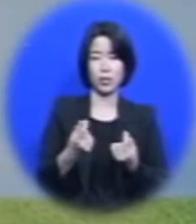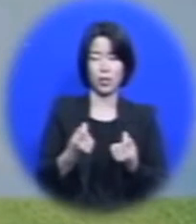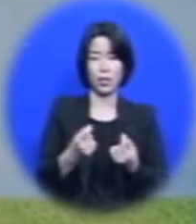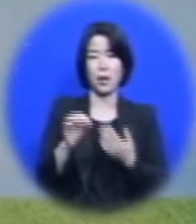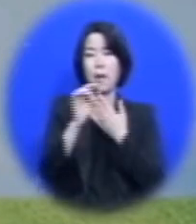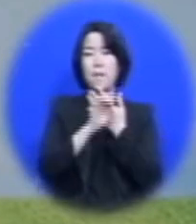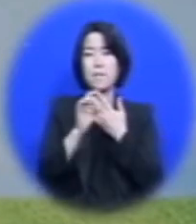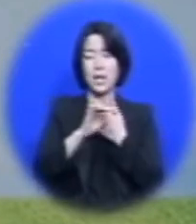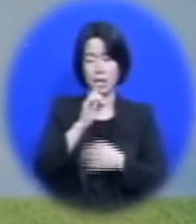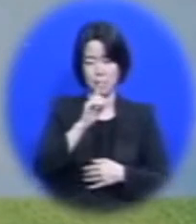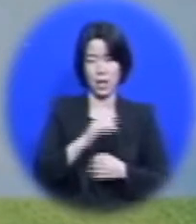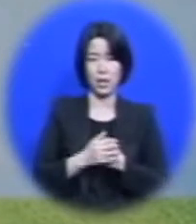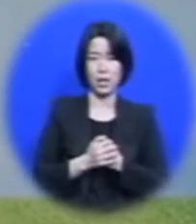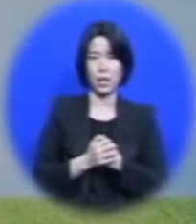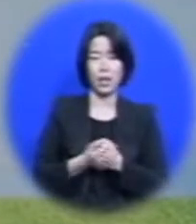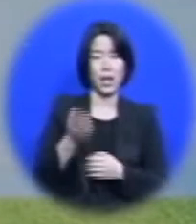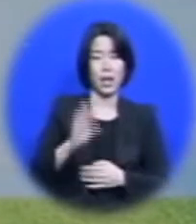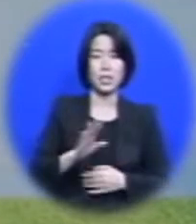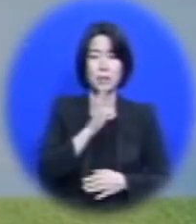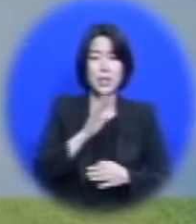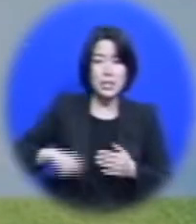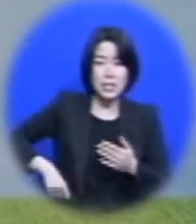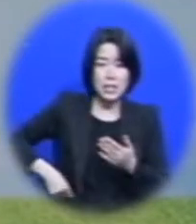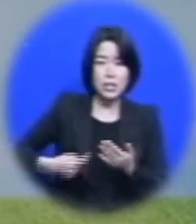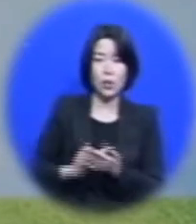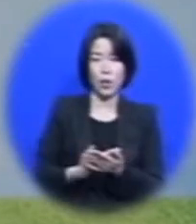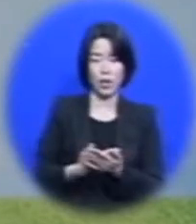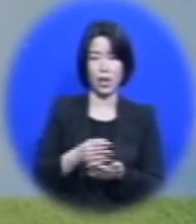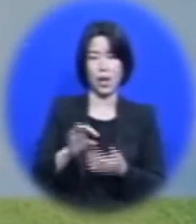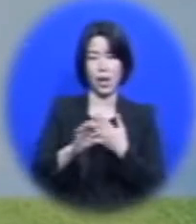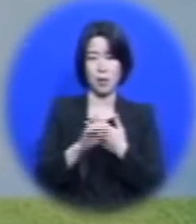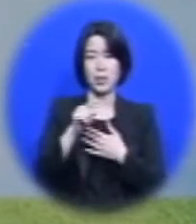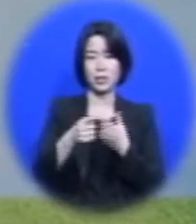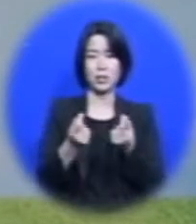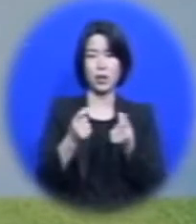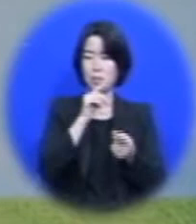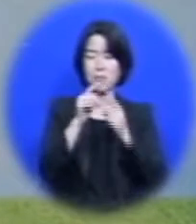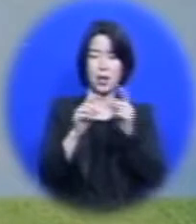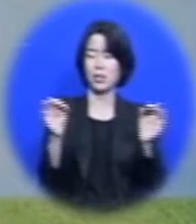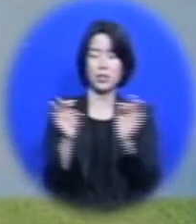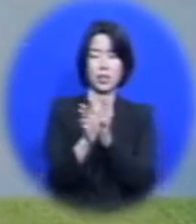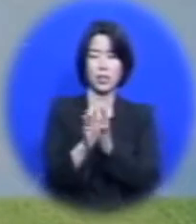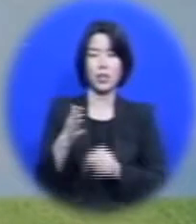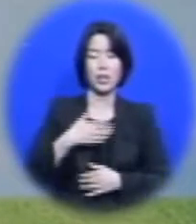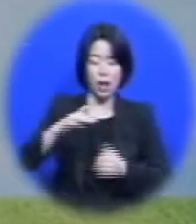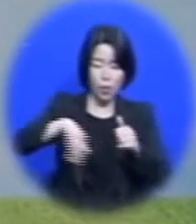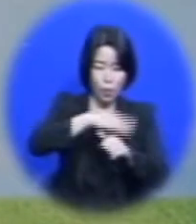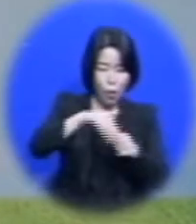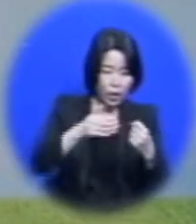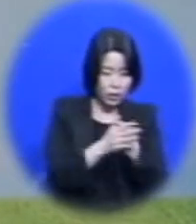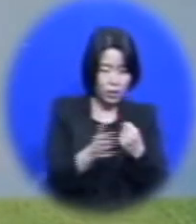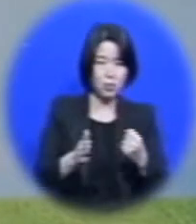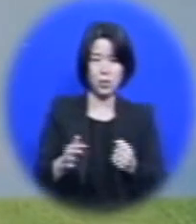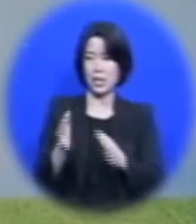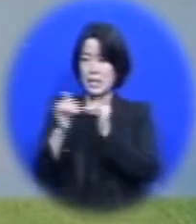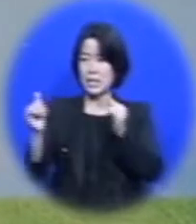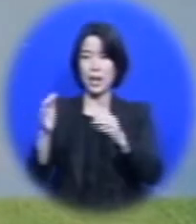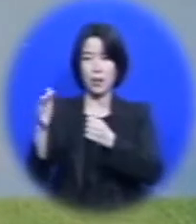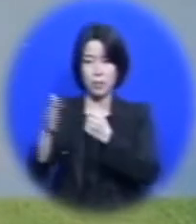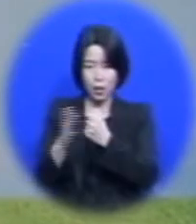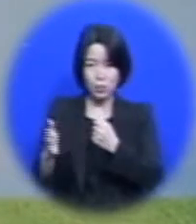핑계합니다. 그러나 진정으로 회개하게 되면 그런 말이 없어집니다. 나는 환경 때문에 그랬어요. 사람